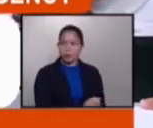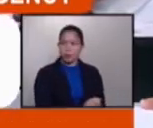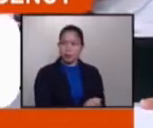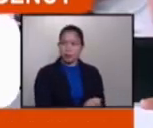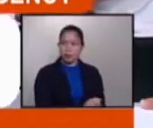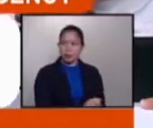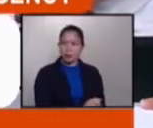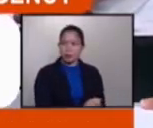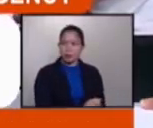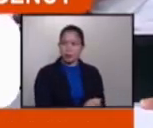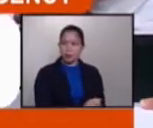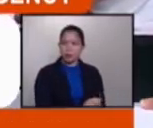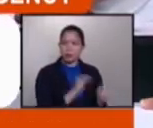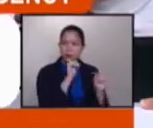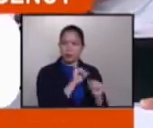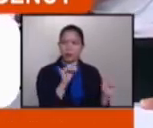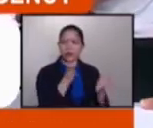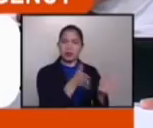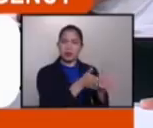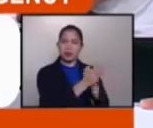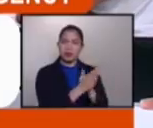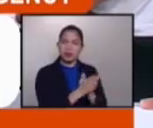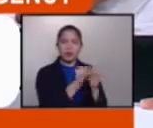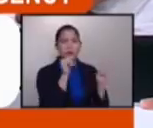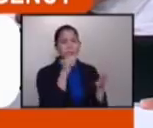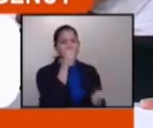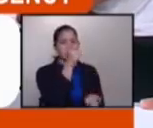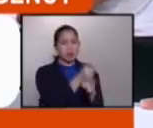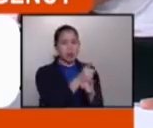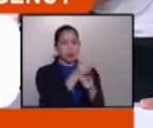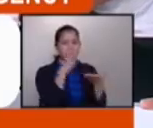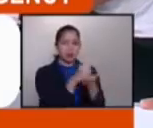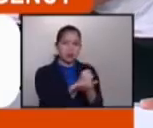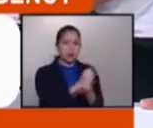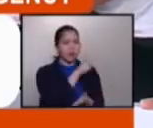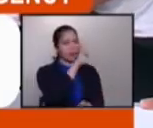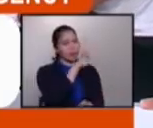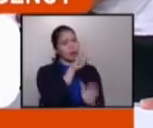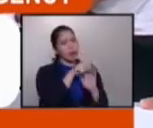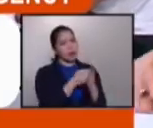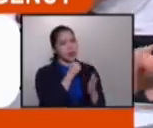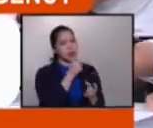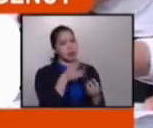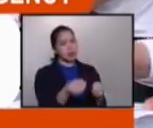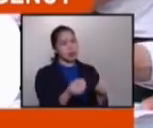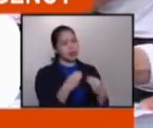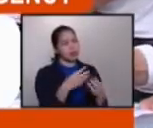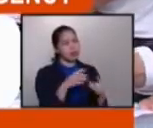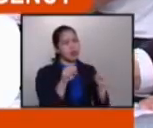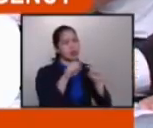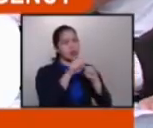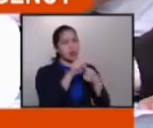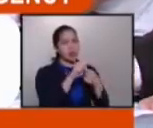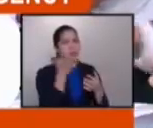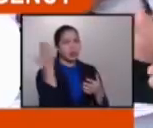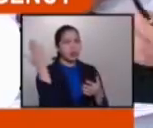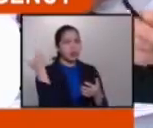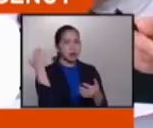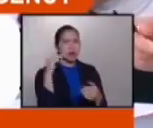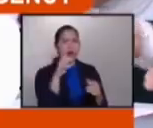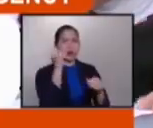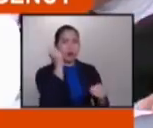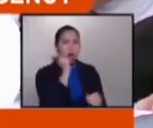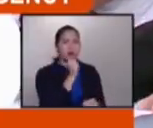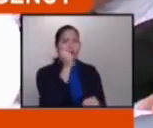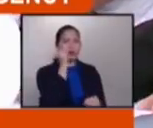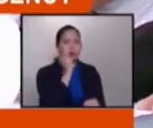sir. Yun lang naman po yung hiningi namin, sir. Yung tamang pasahod, sir. Yung 4 na oras po, hindi po kasi yung binigay. Simula po yung nag-start kami dyan sa inyo, sir. Lagi naman